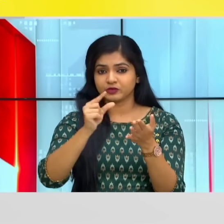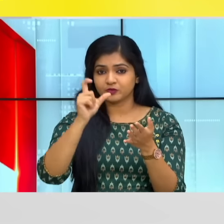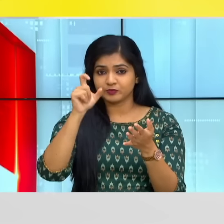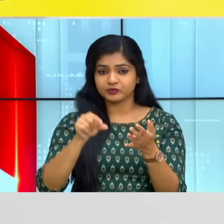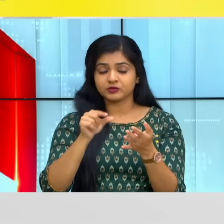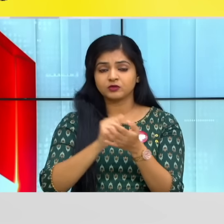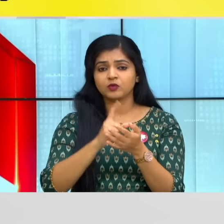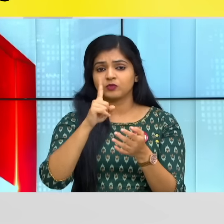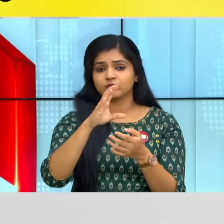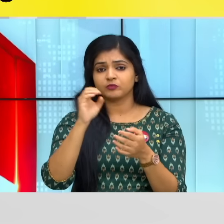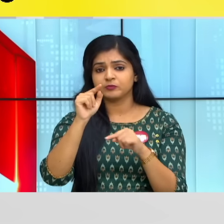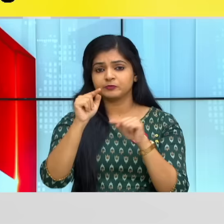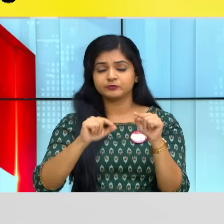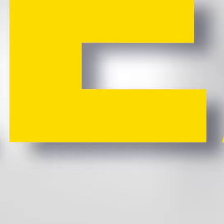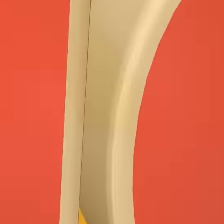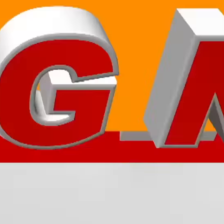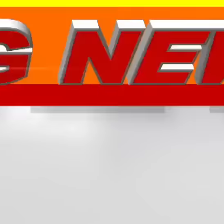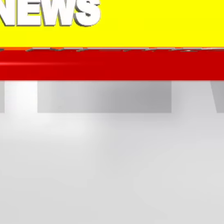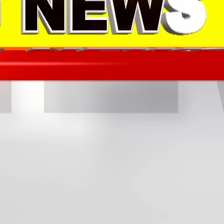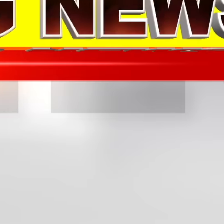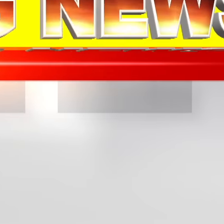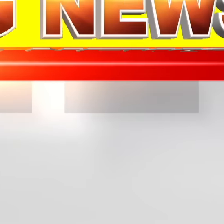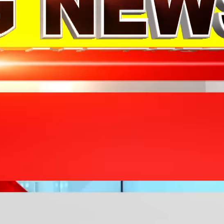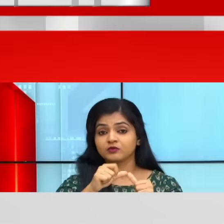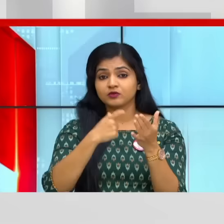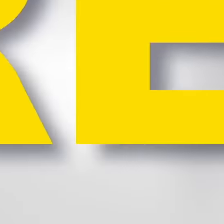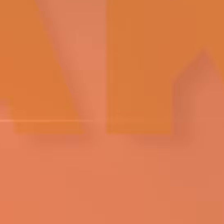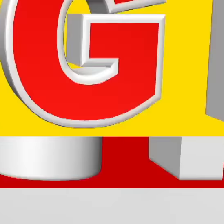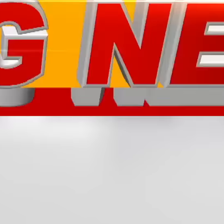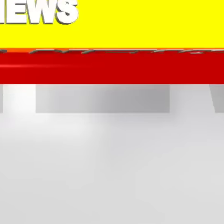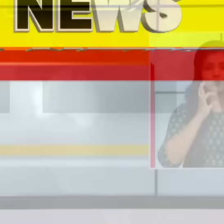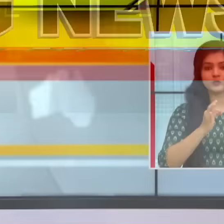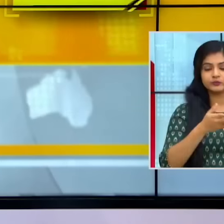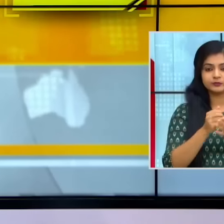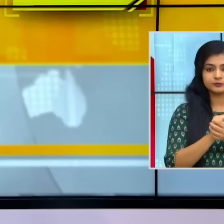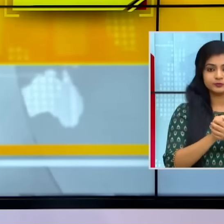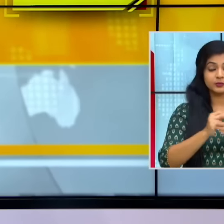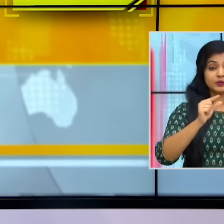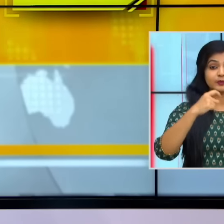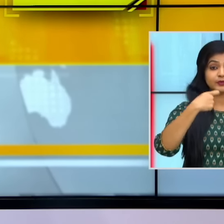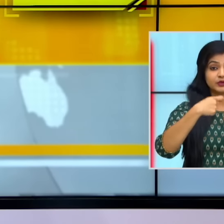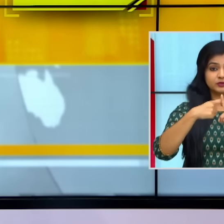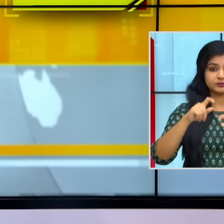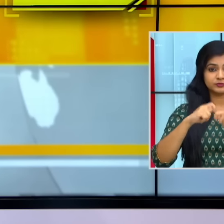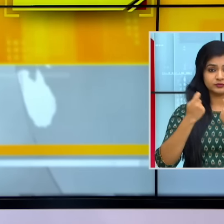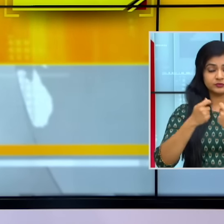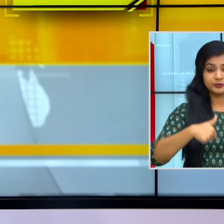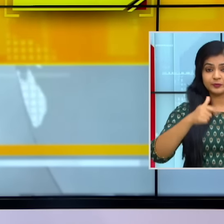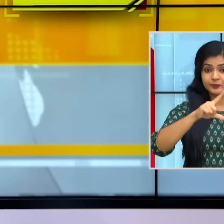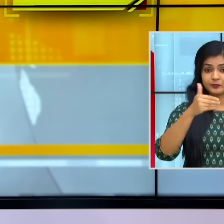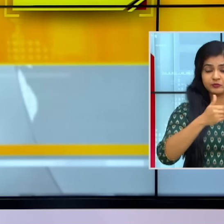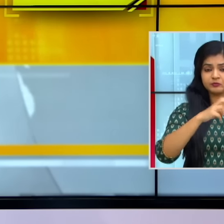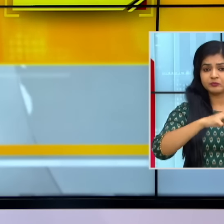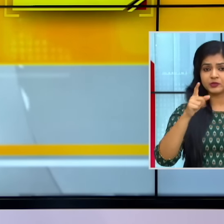100% വിജയിക്കും. പിന്നെന്താണ്, തരൂർ തോറ്റ് തുന്നമ്പാടും ഈ തിരഞ്ഞെടുപ്പ്. പി കെ കൃഷ്ണദാസ് വിഭാഗം നേതൃയോഗം